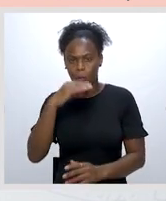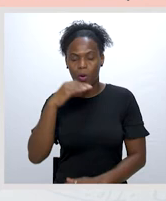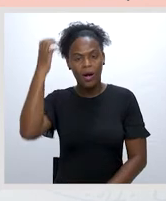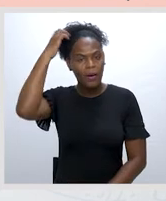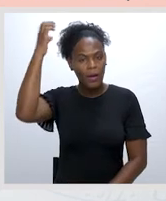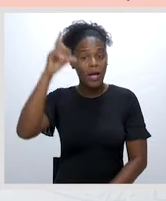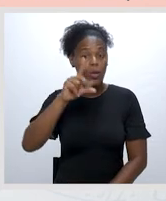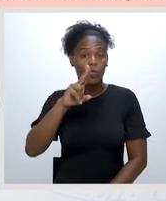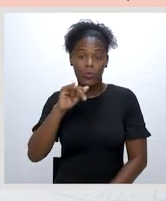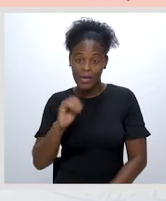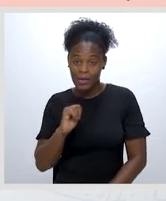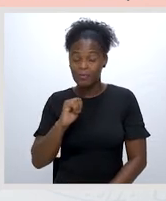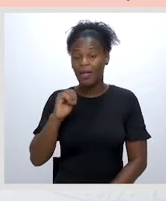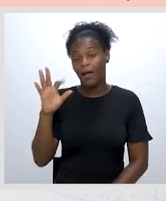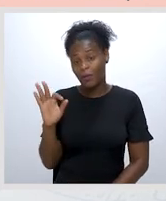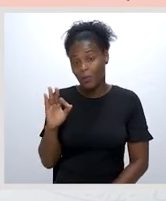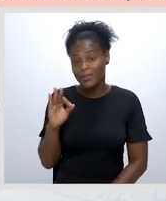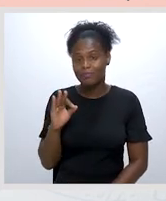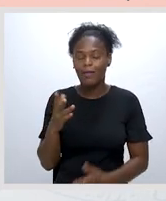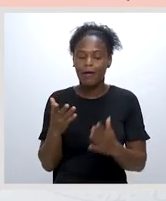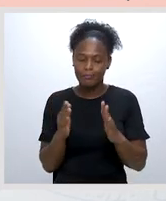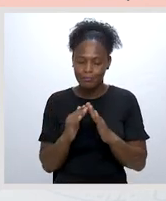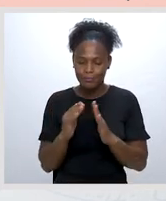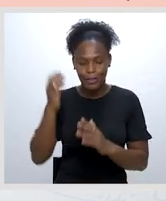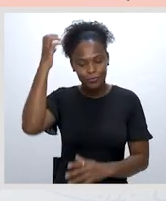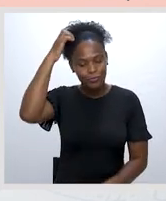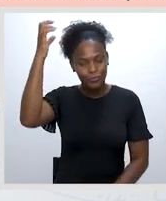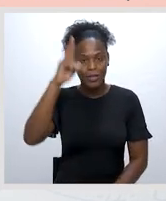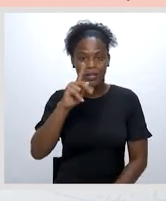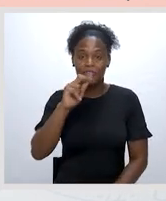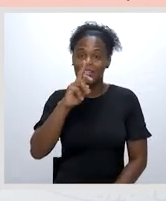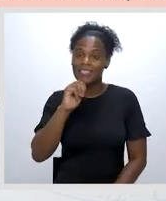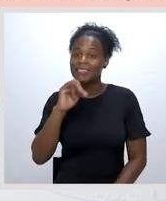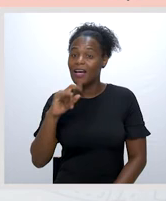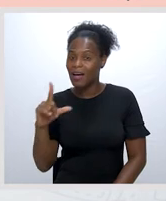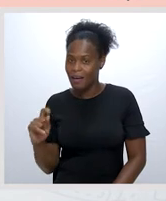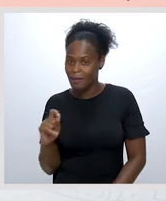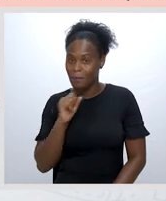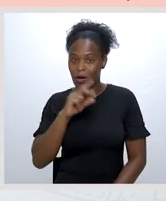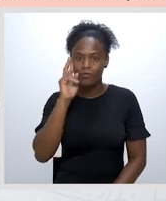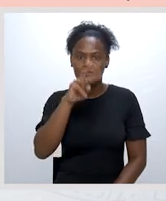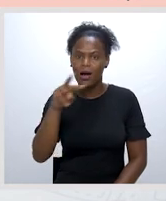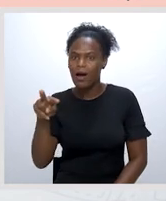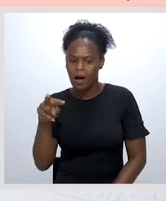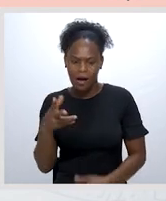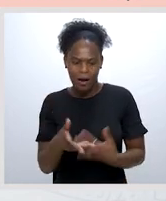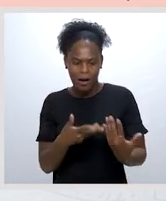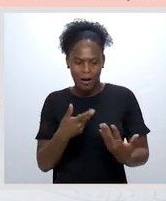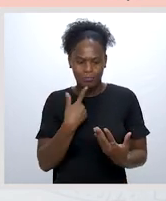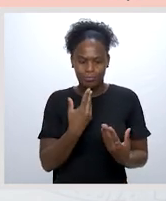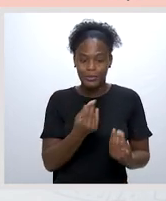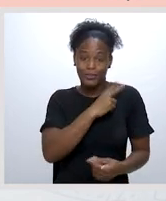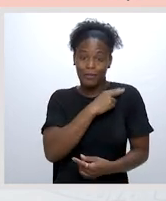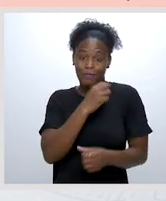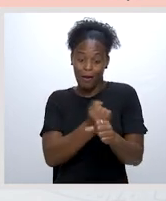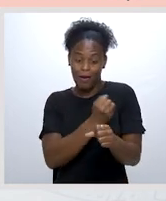Louis XIV au château de Versailles. Et finalement, on peut y admirer un chef-d'œuvre de l'architecture